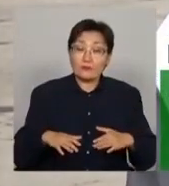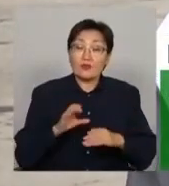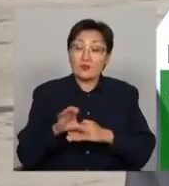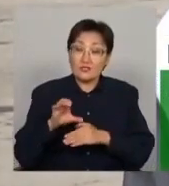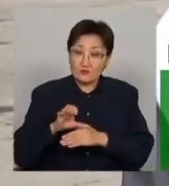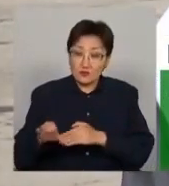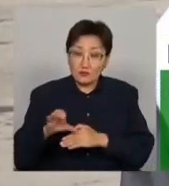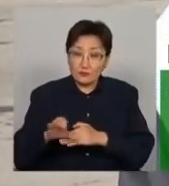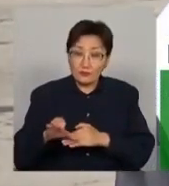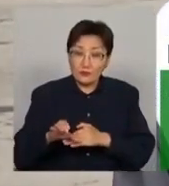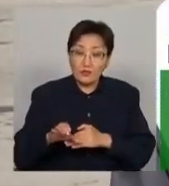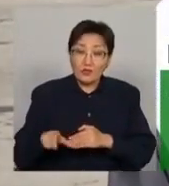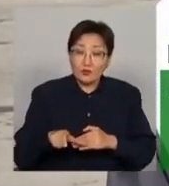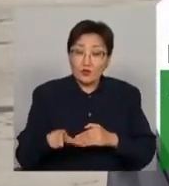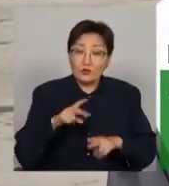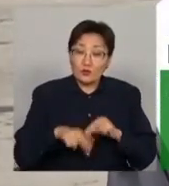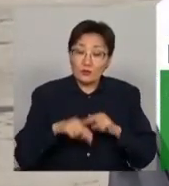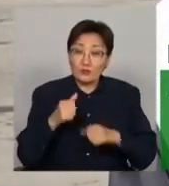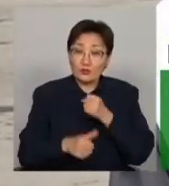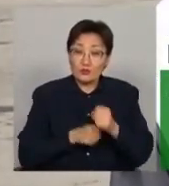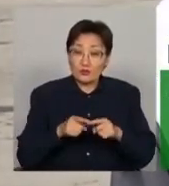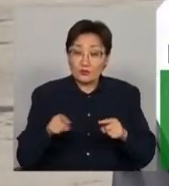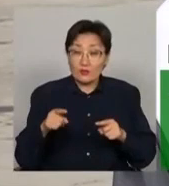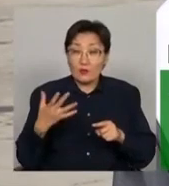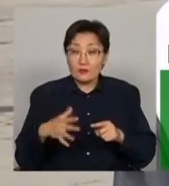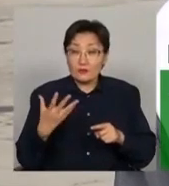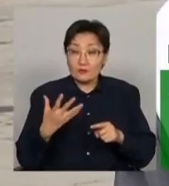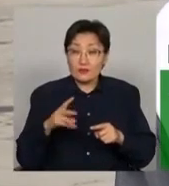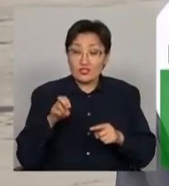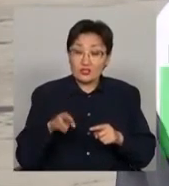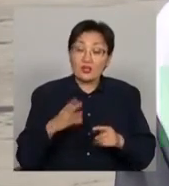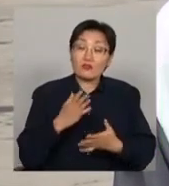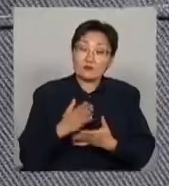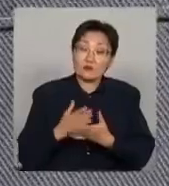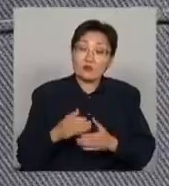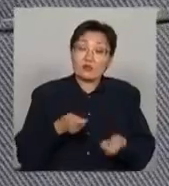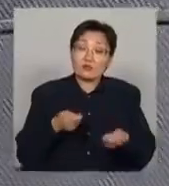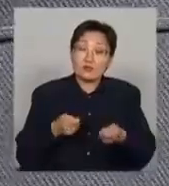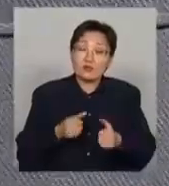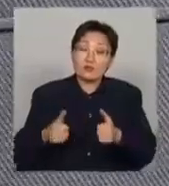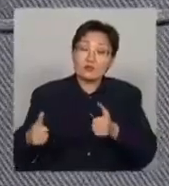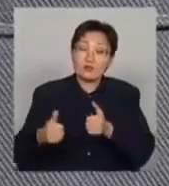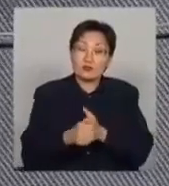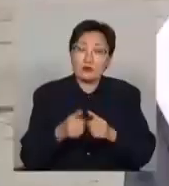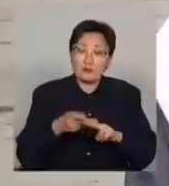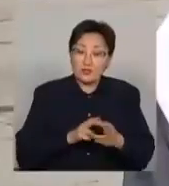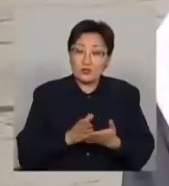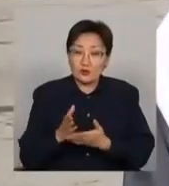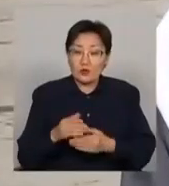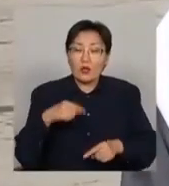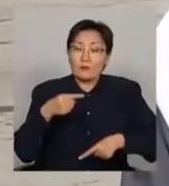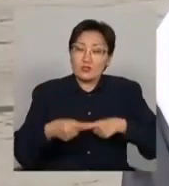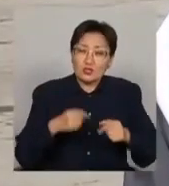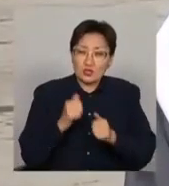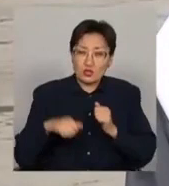производим дорожно-строительный материал на протяжении 55 лет. Являемся лидерами в этой отрасли. Мы постоянно,